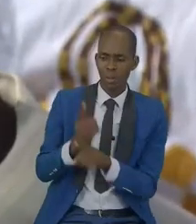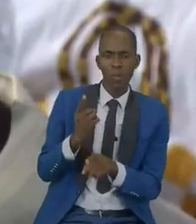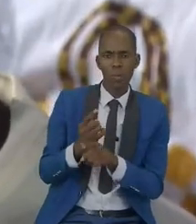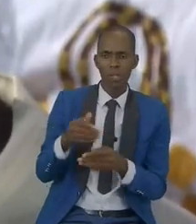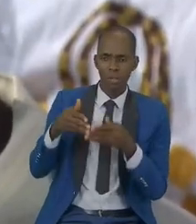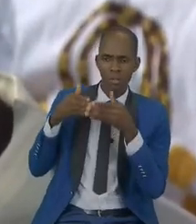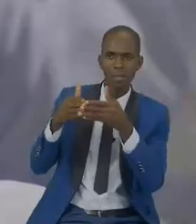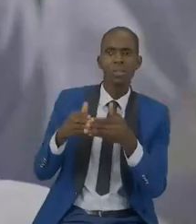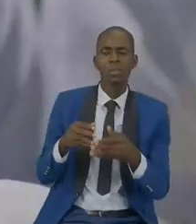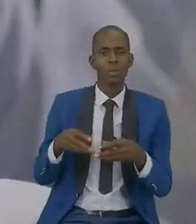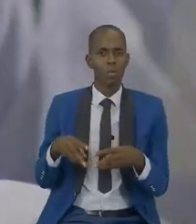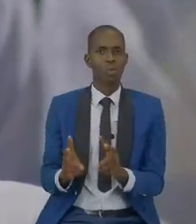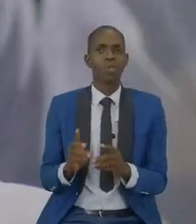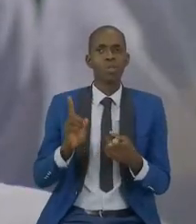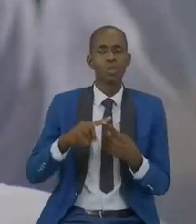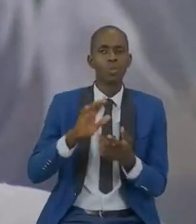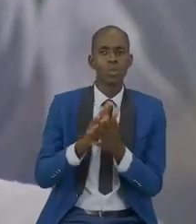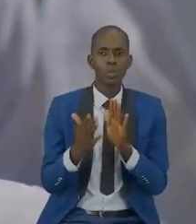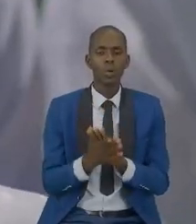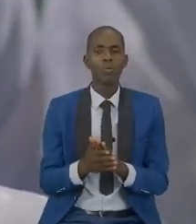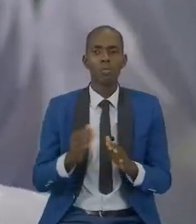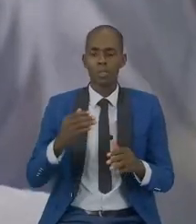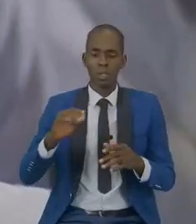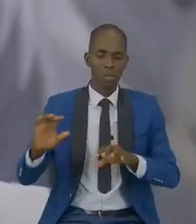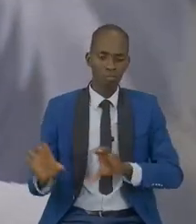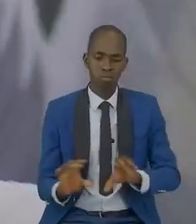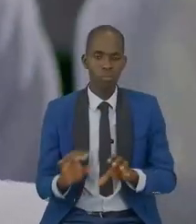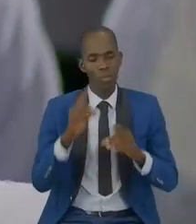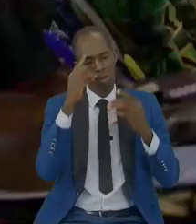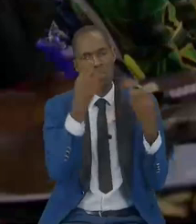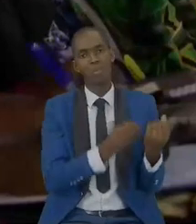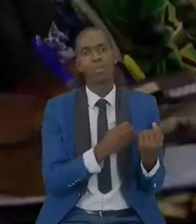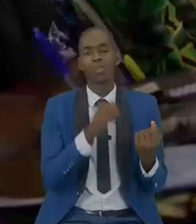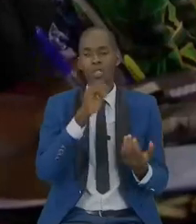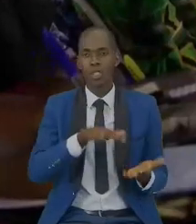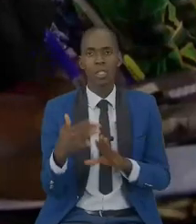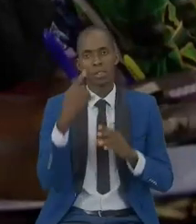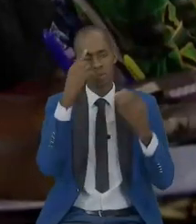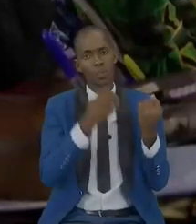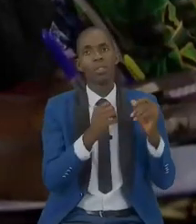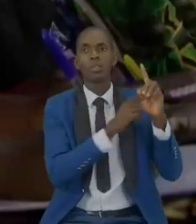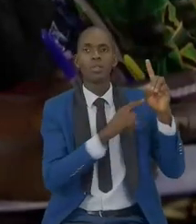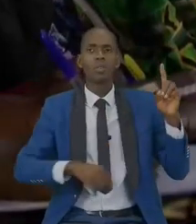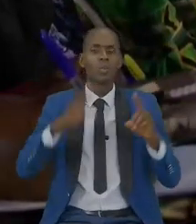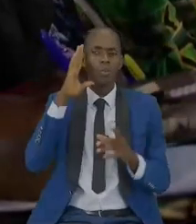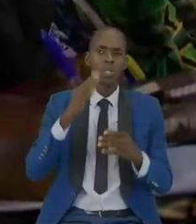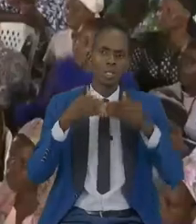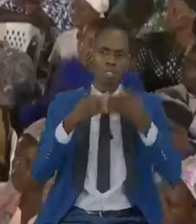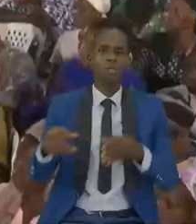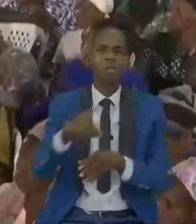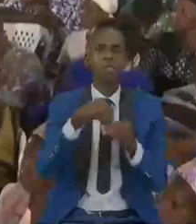vais te conduire sur la voie guidée à la guérison à travers la foi active. Le Seigneur te